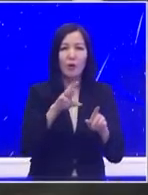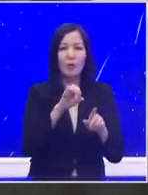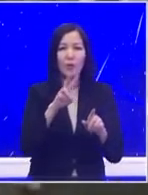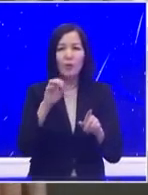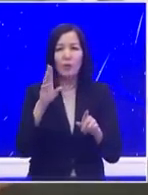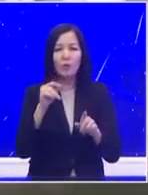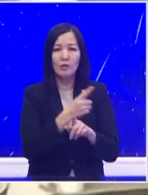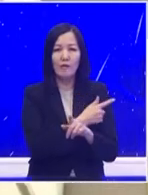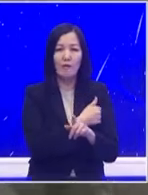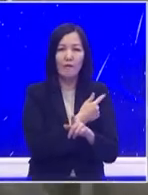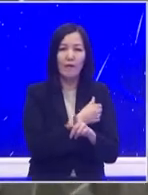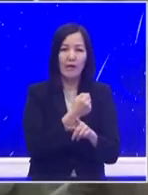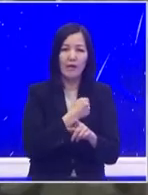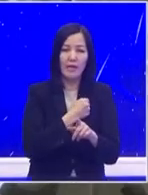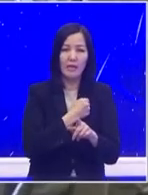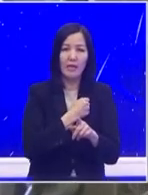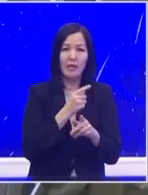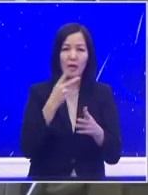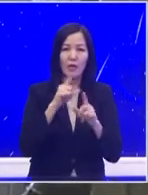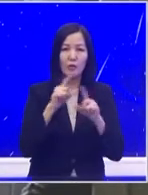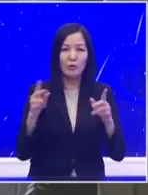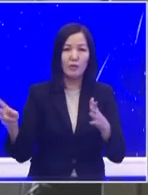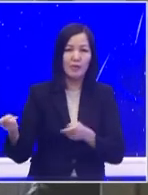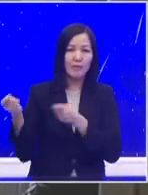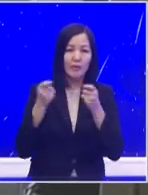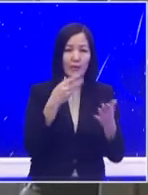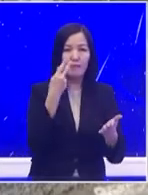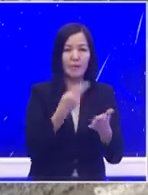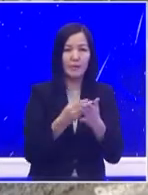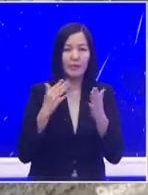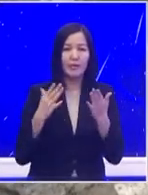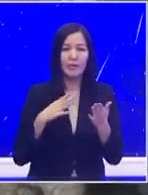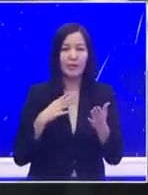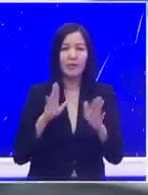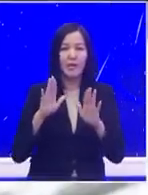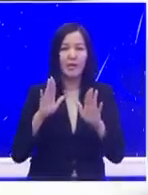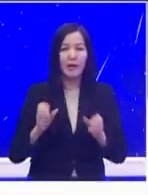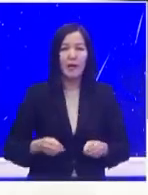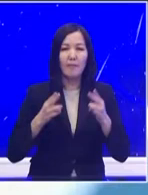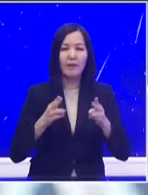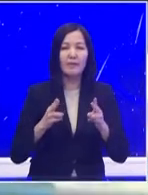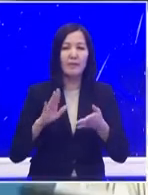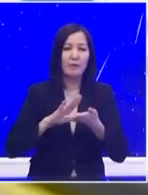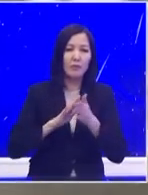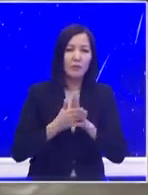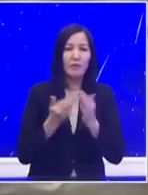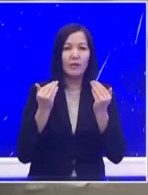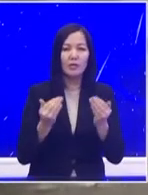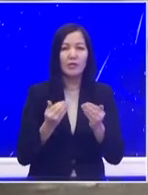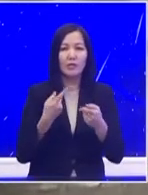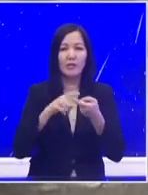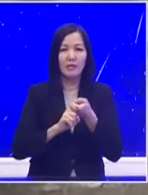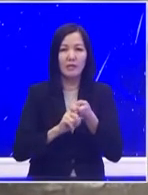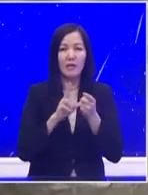военный госпиталь Тулона. Со вторника во Франции введены чрезвычайные меры по противодействию распространению коронавируса, в том числе